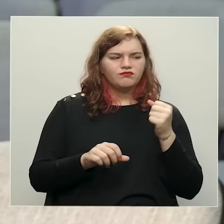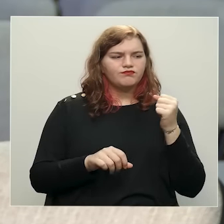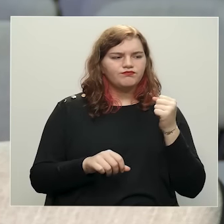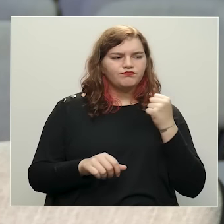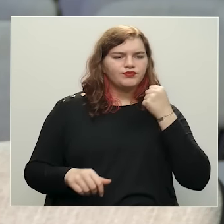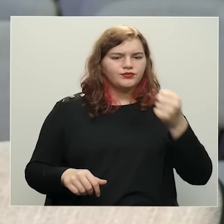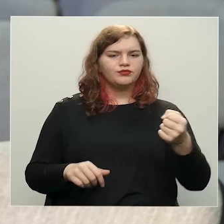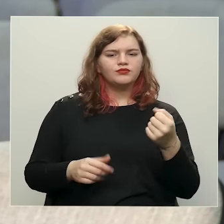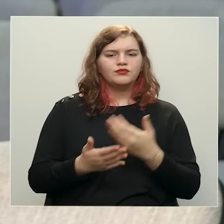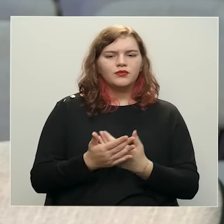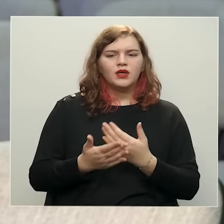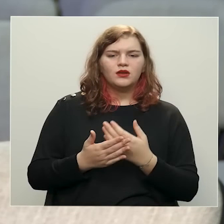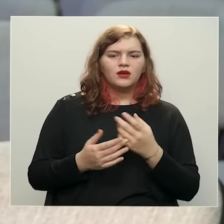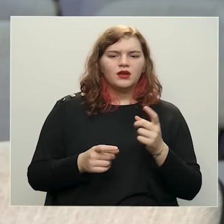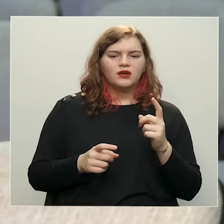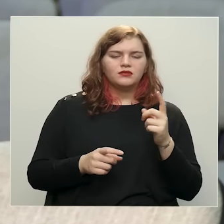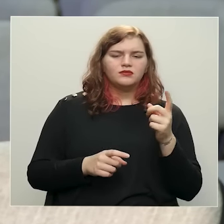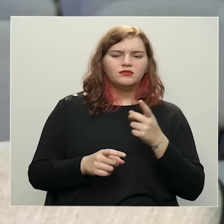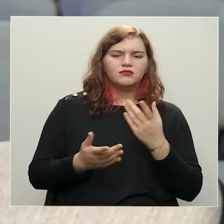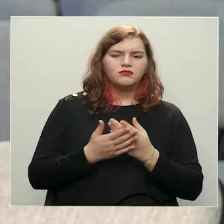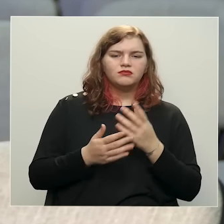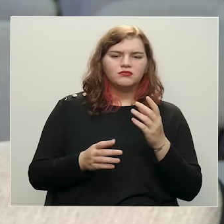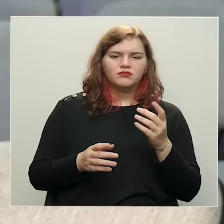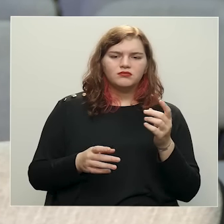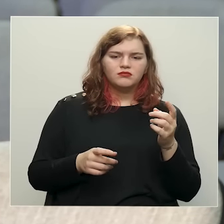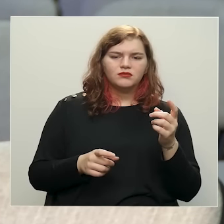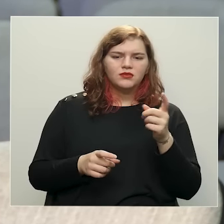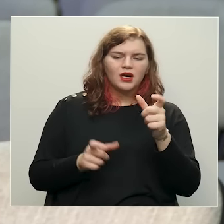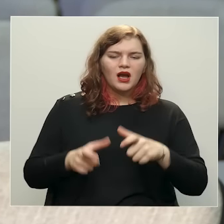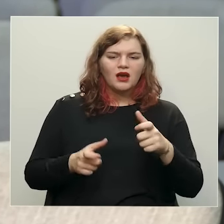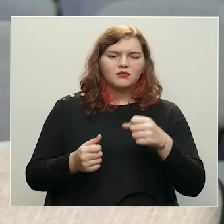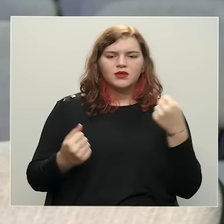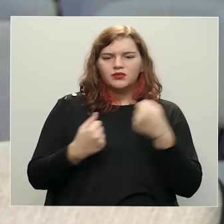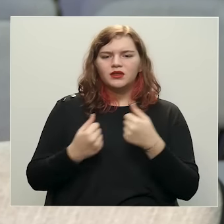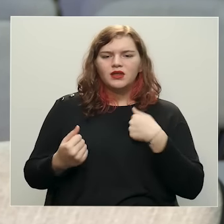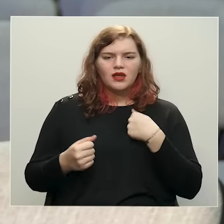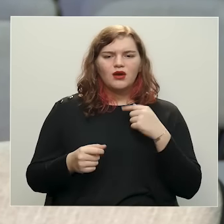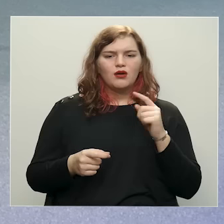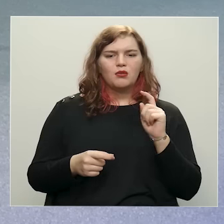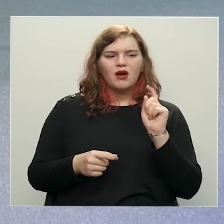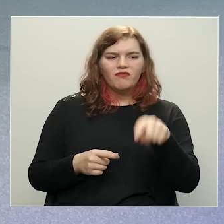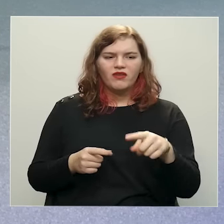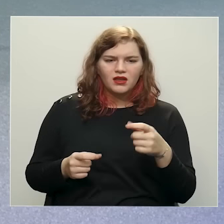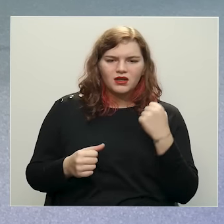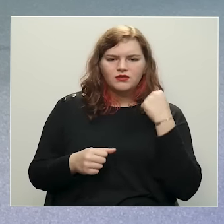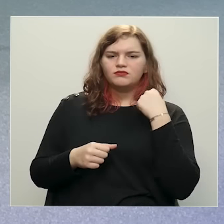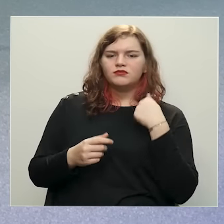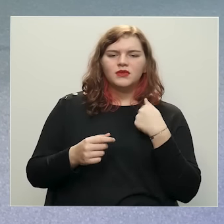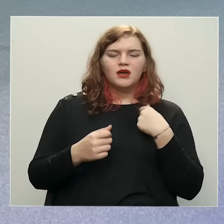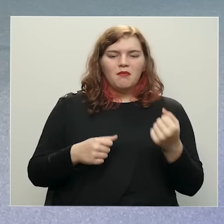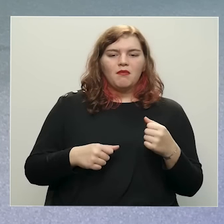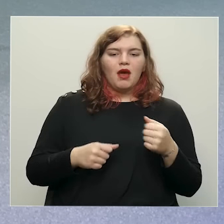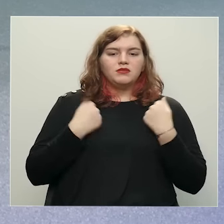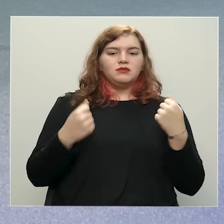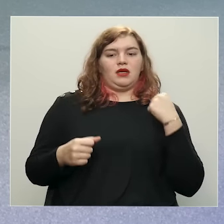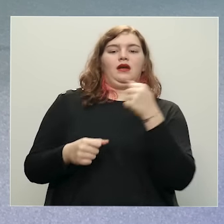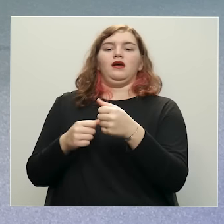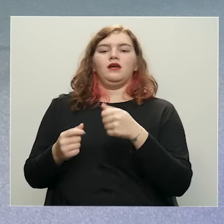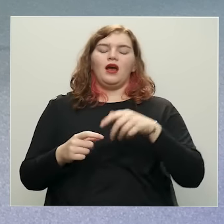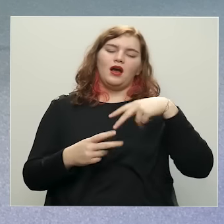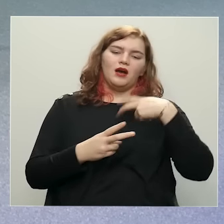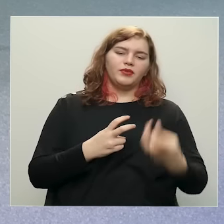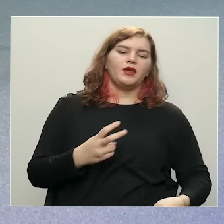se băteau, da. Erați administrator la un cămin, într-o cameră, se băteau doi în episodul trecut, da. Și l-ați lovit, a căzut, a dat cu capul